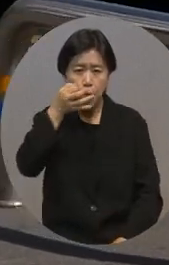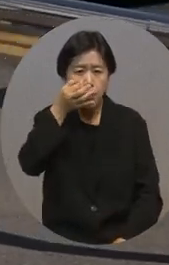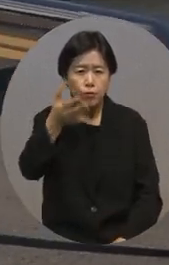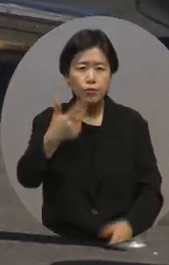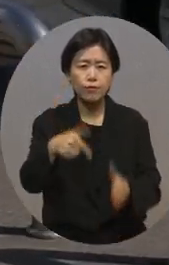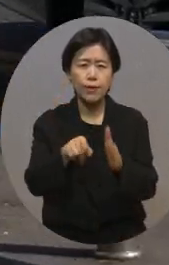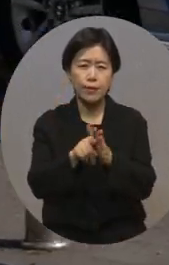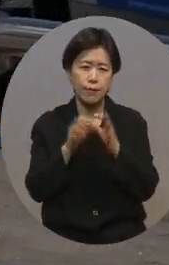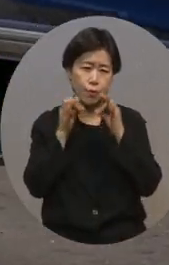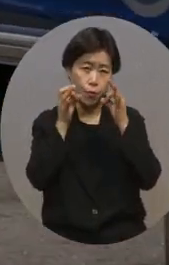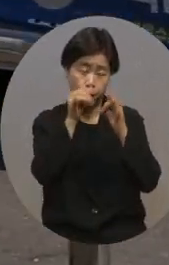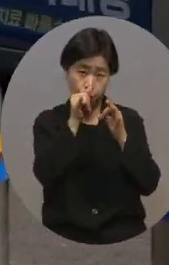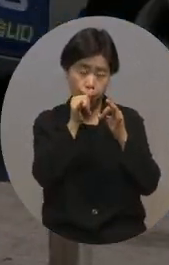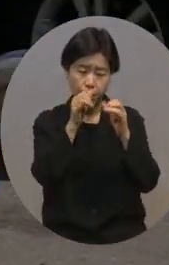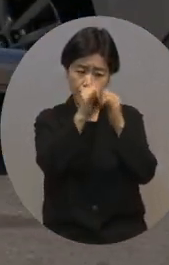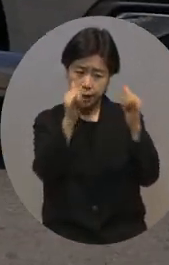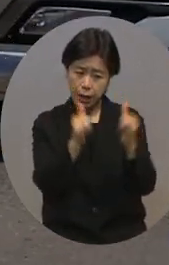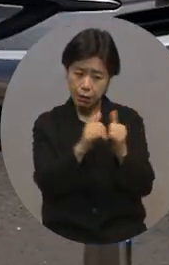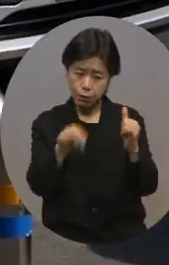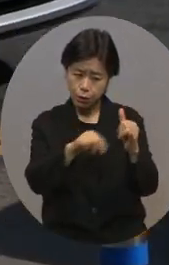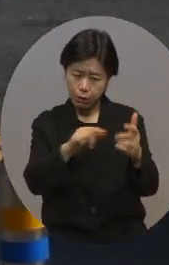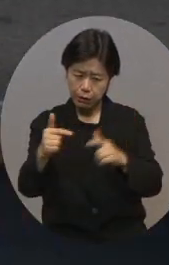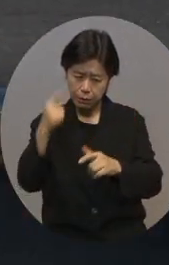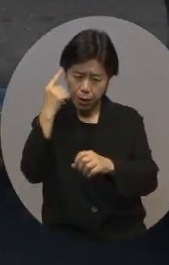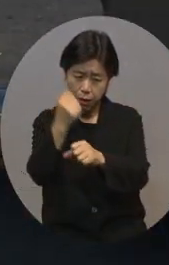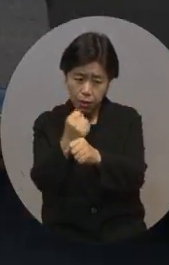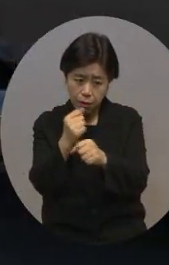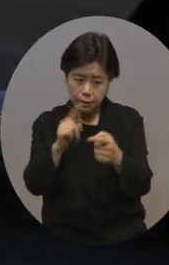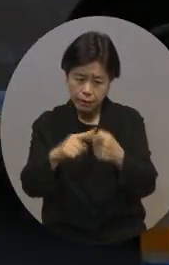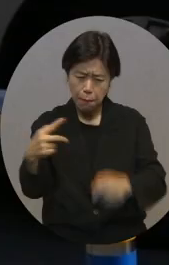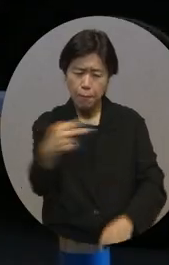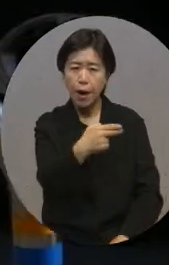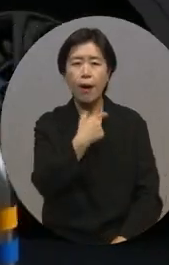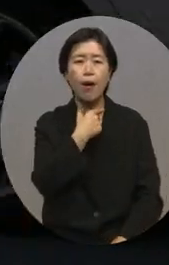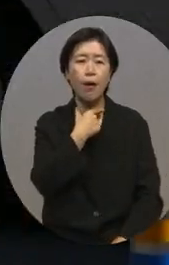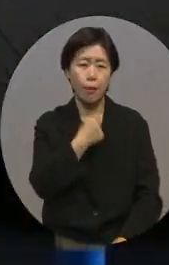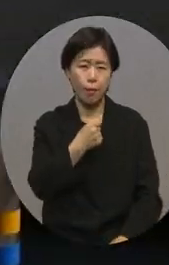차별에 대항하는 목소리를 대변하는 그의 삶을 들어봤습니다.